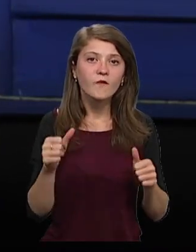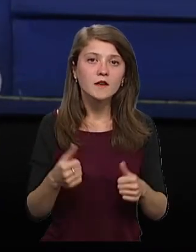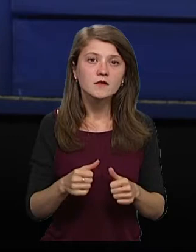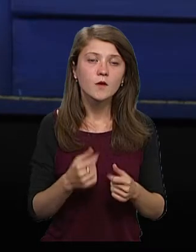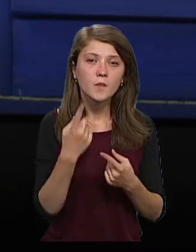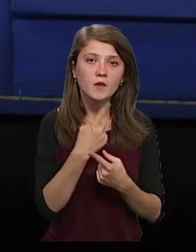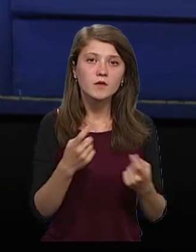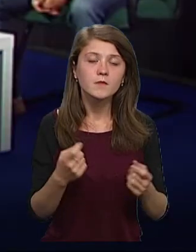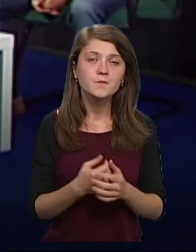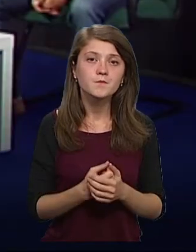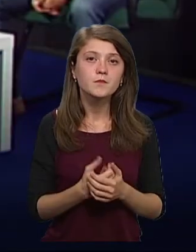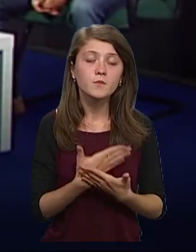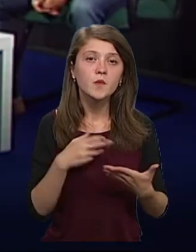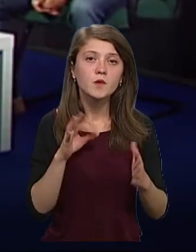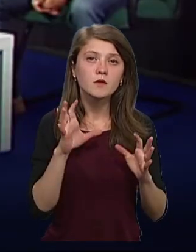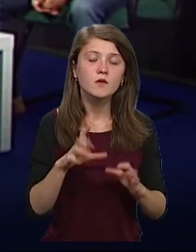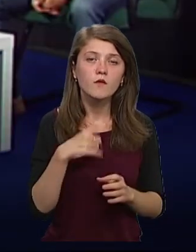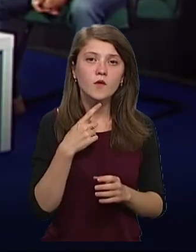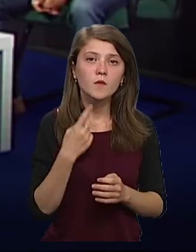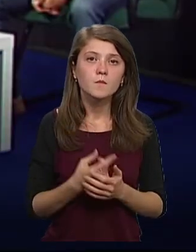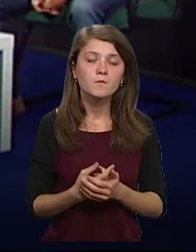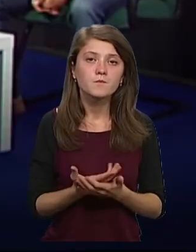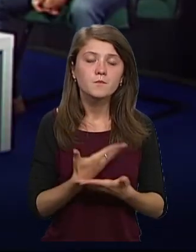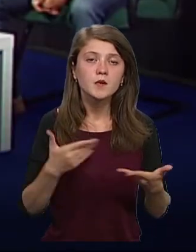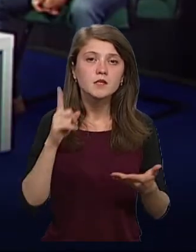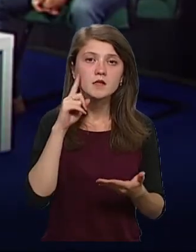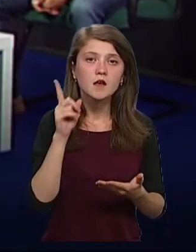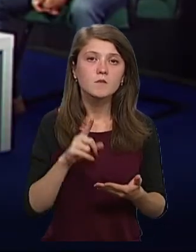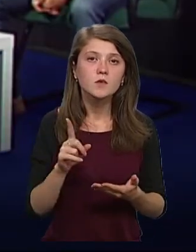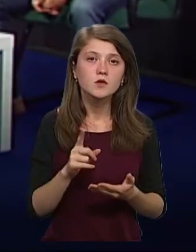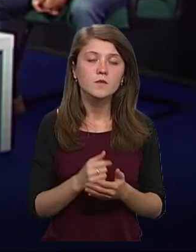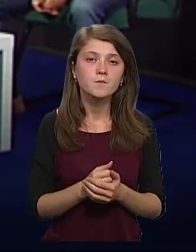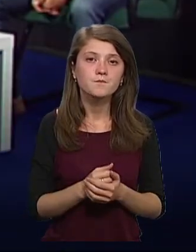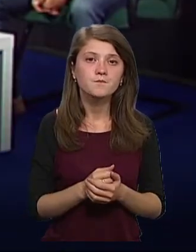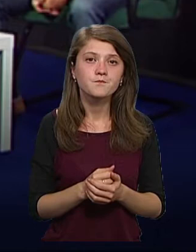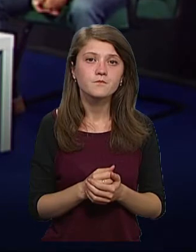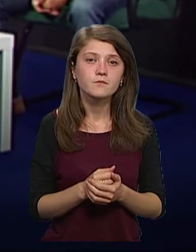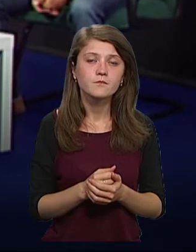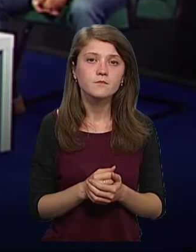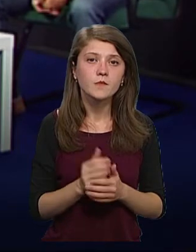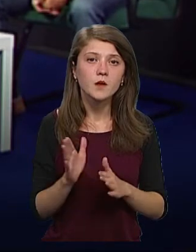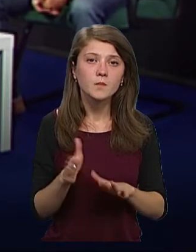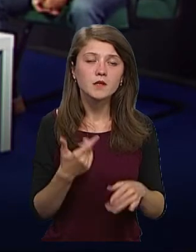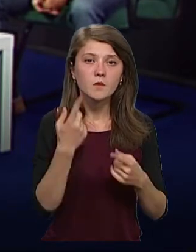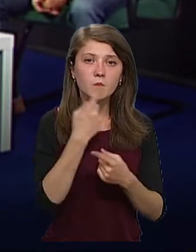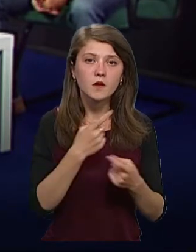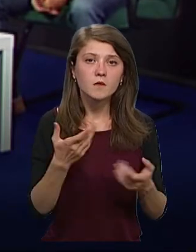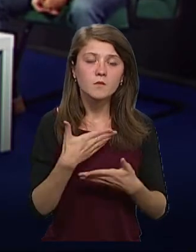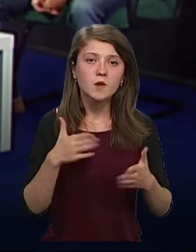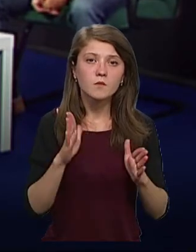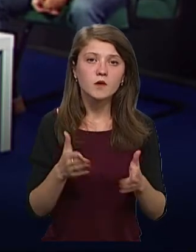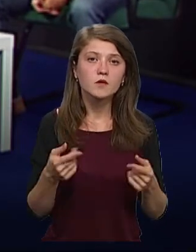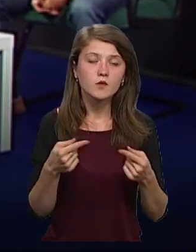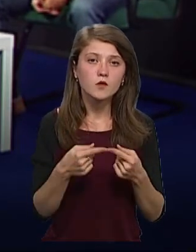і так далі. Добре, давайте офіційно. Так, ми по закону говоримо, так далі. Ми знаємо, що пройшли там по округах і так далі, але після оприлюднення ми вже будемо